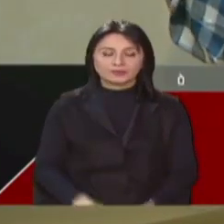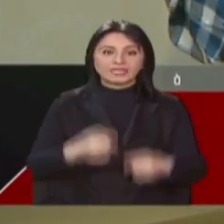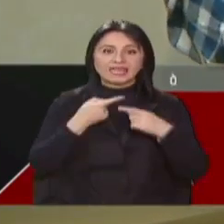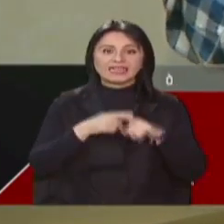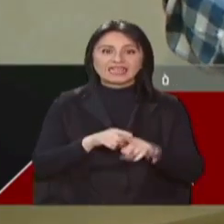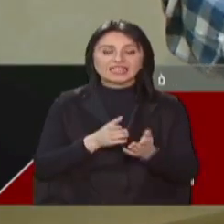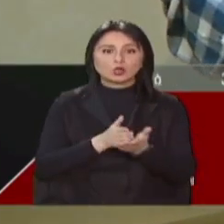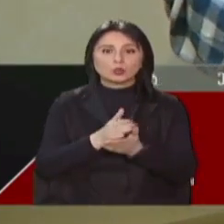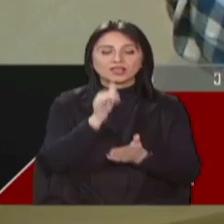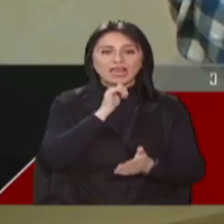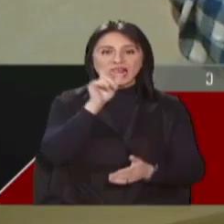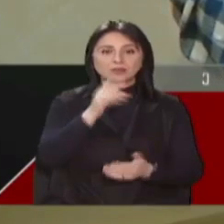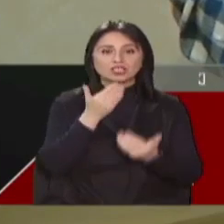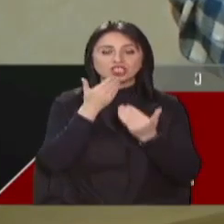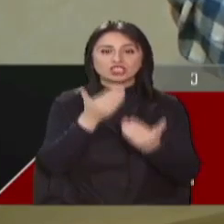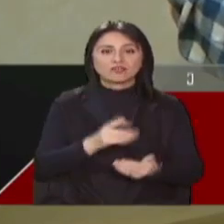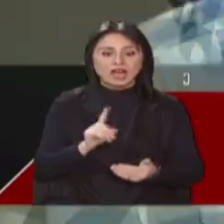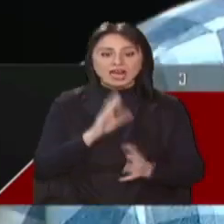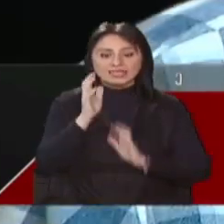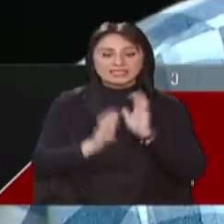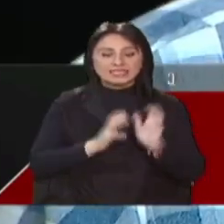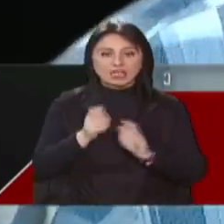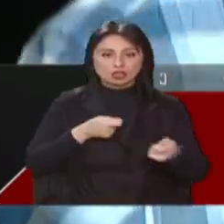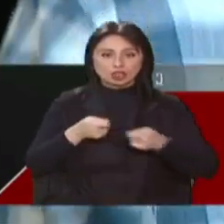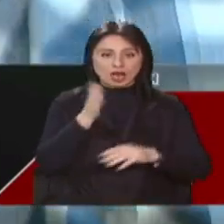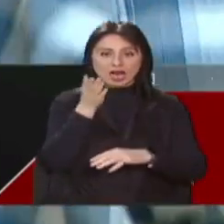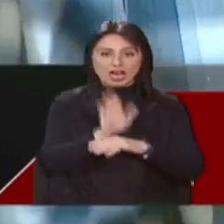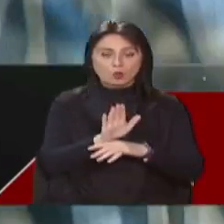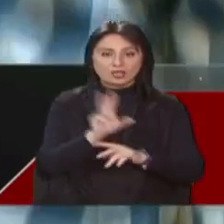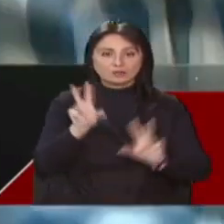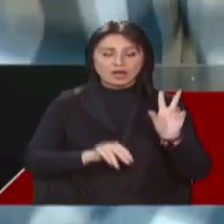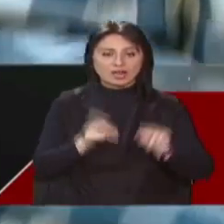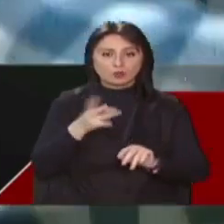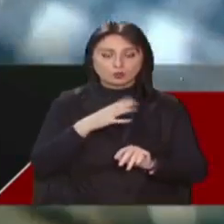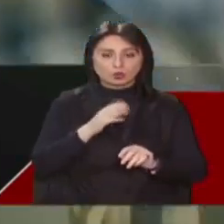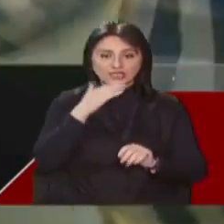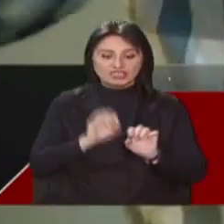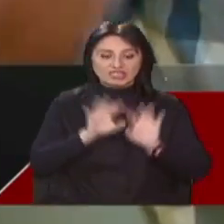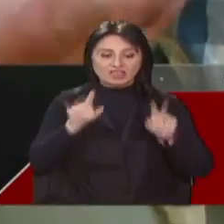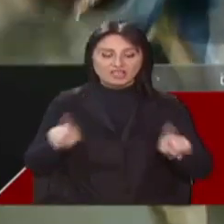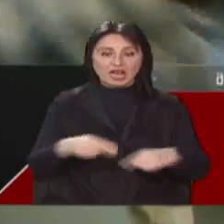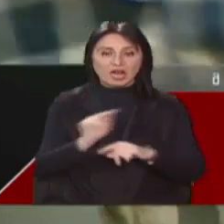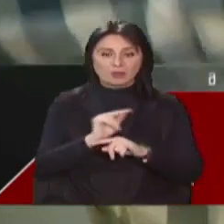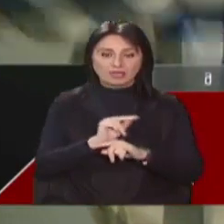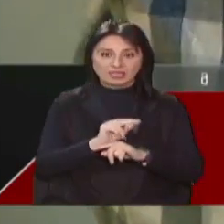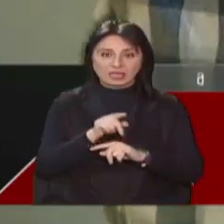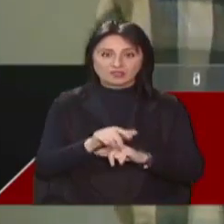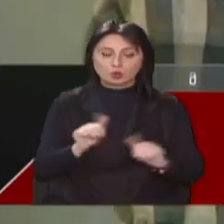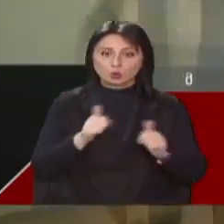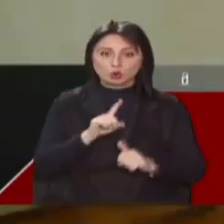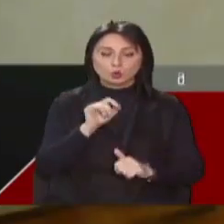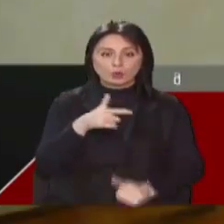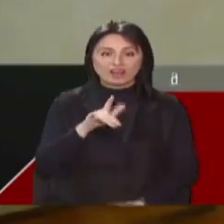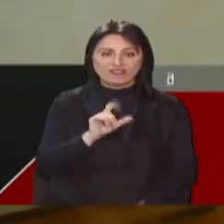Tehnicuri მიმართულების experts ვკითხეთ, რა საერთაშორისო რეგულაციებია გასათვალისწინებელი შადრევანის რეაბილიტაციისას. Როგორც